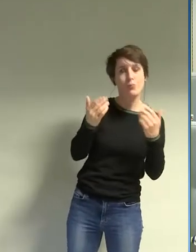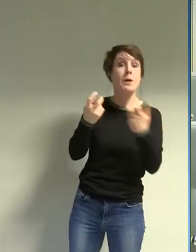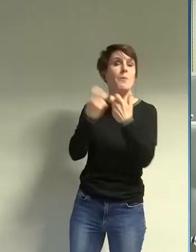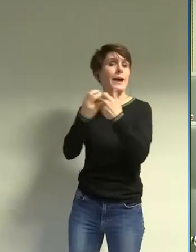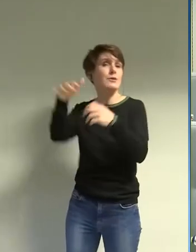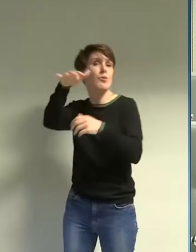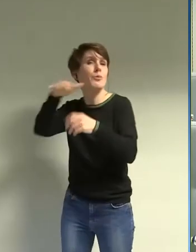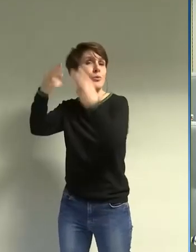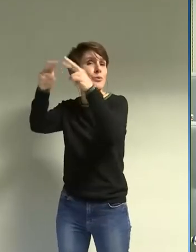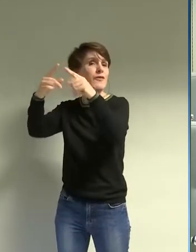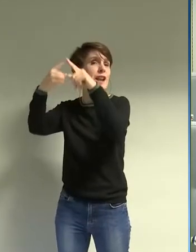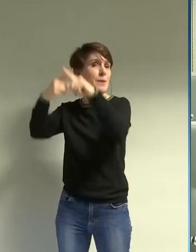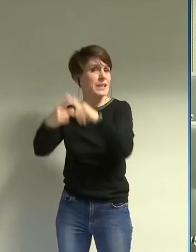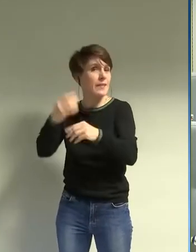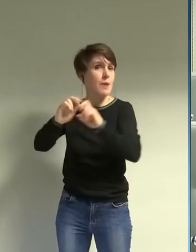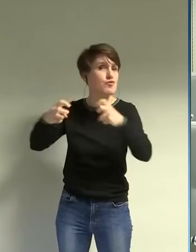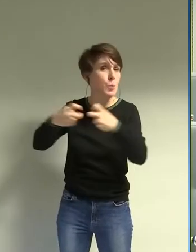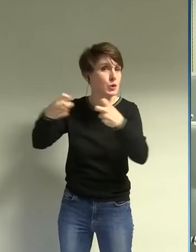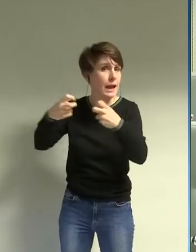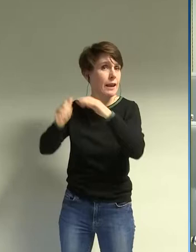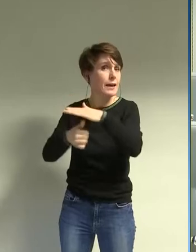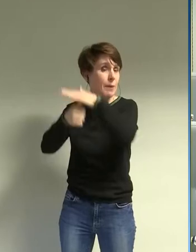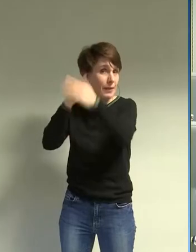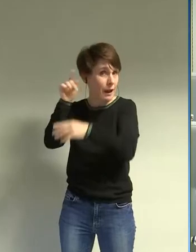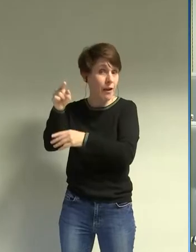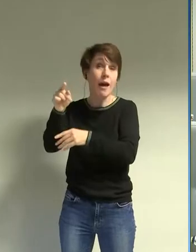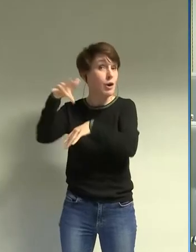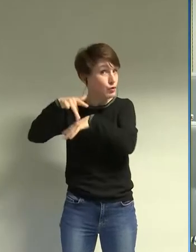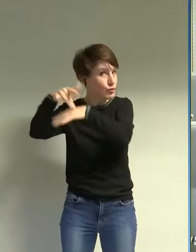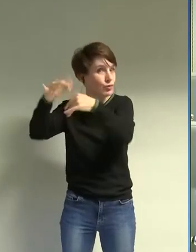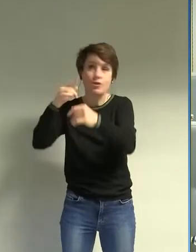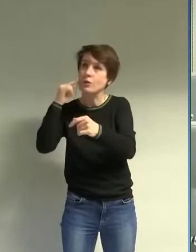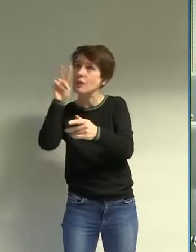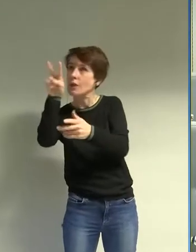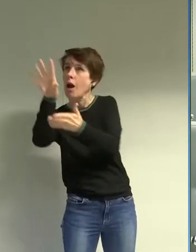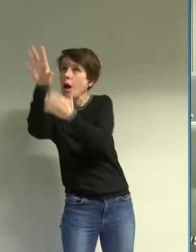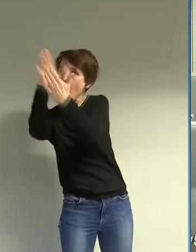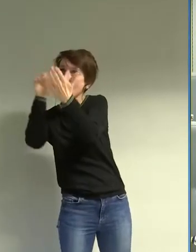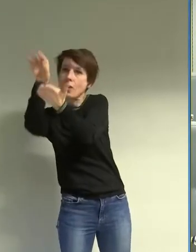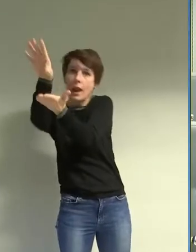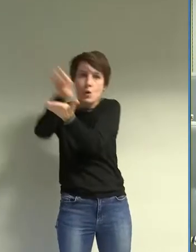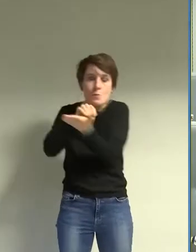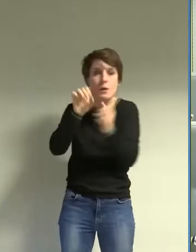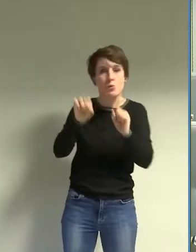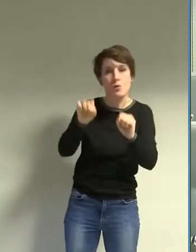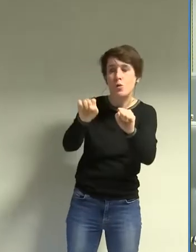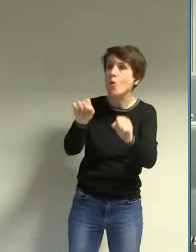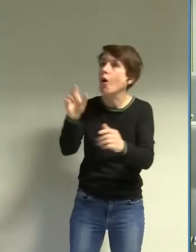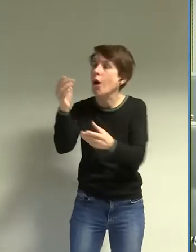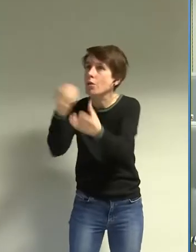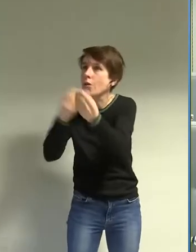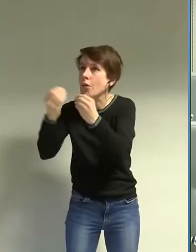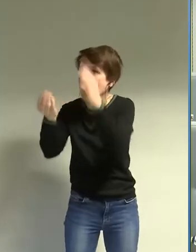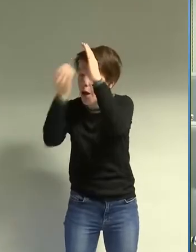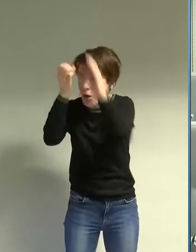et de bruxelles capitale qui sont ce qui est une excellente chose par la foi des étalons ambitieux et des sources de connaissances inestimable